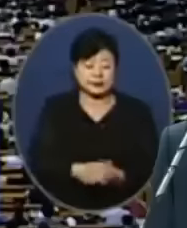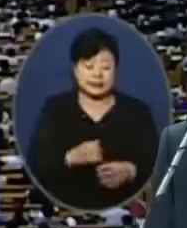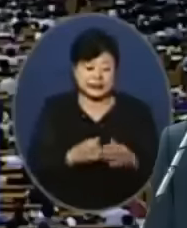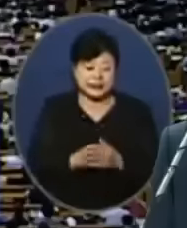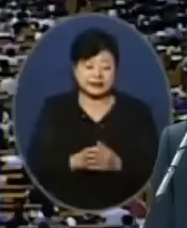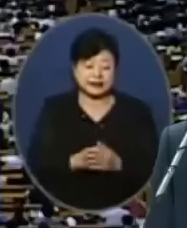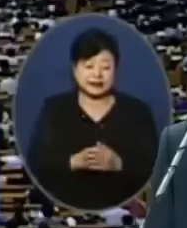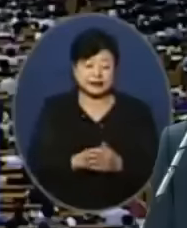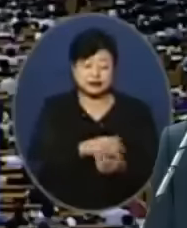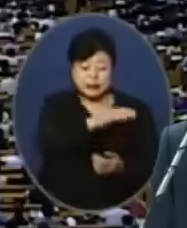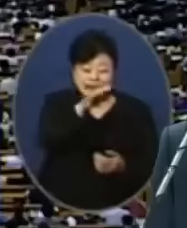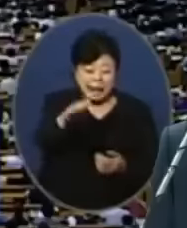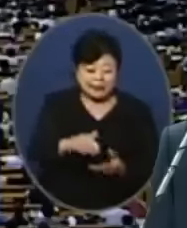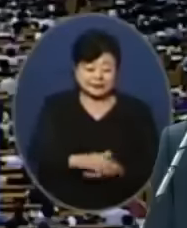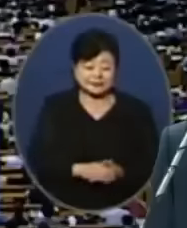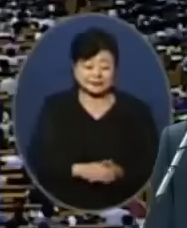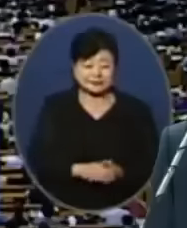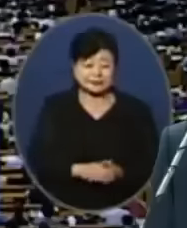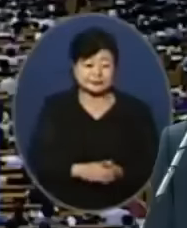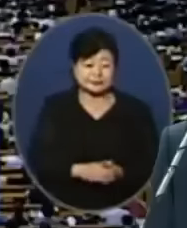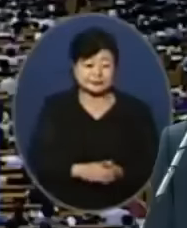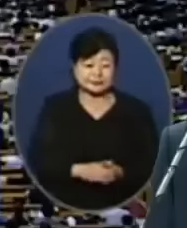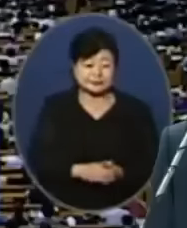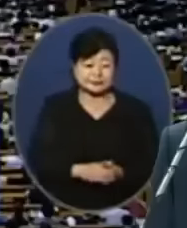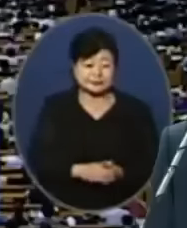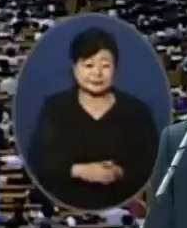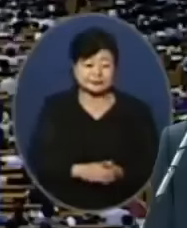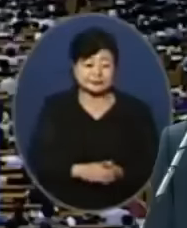그러므로 우리는